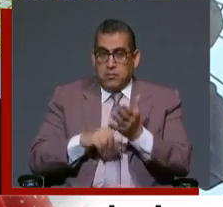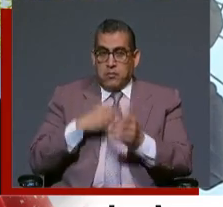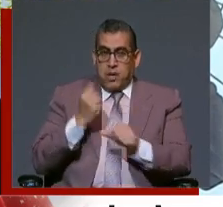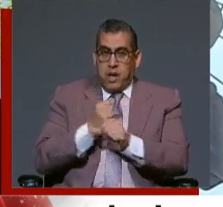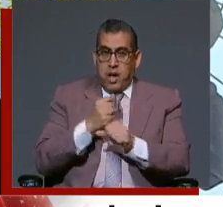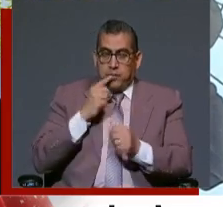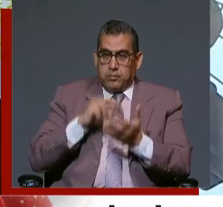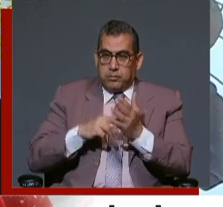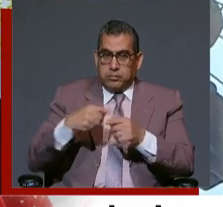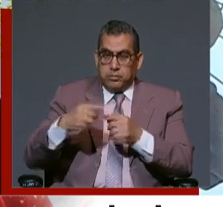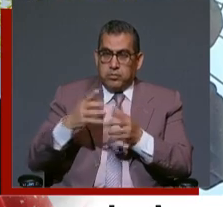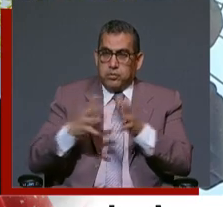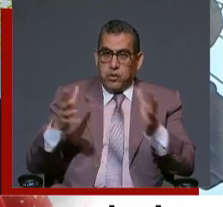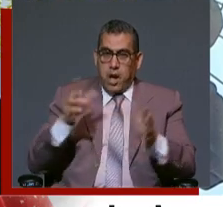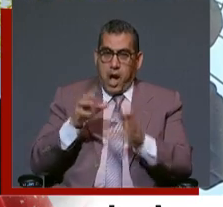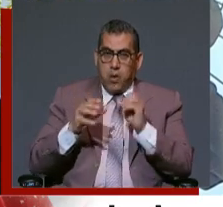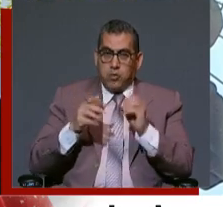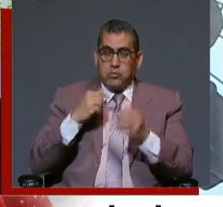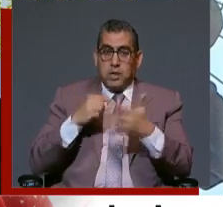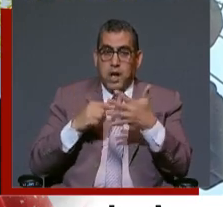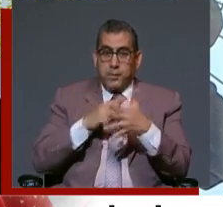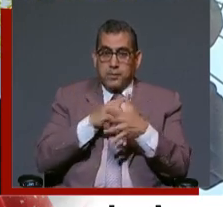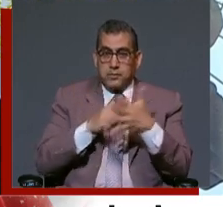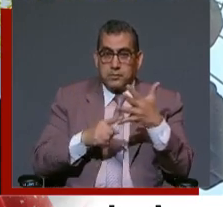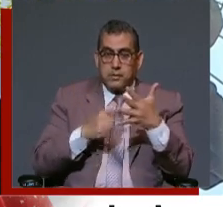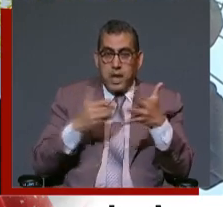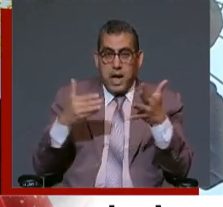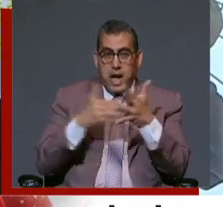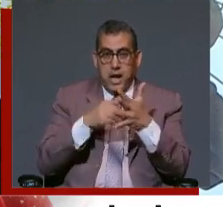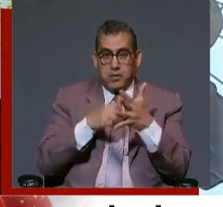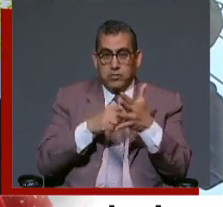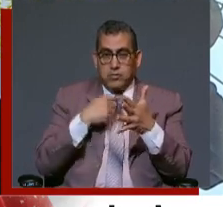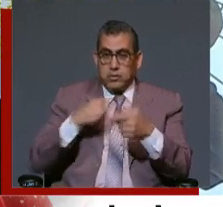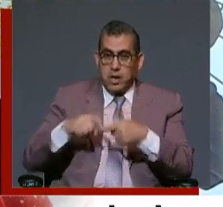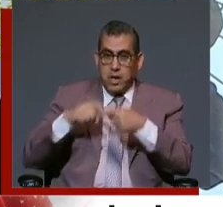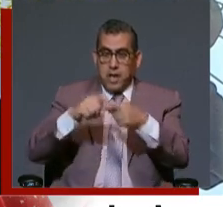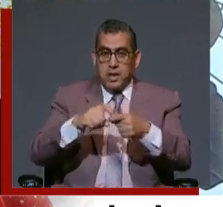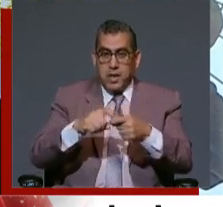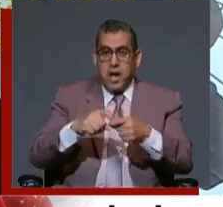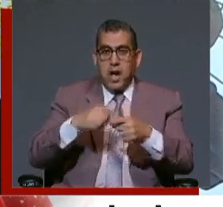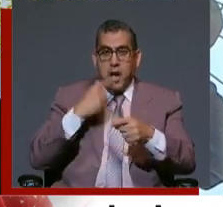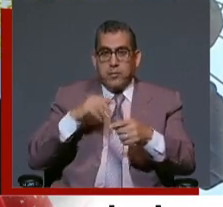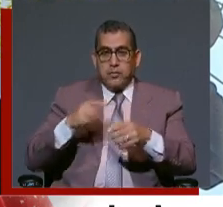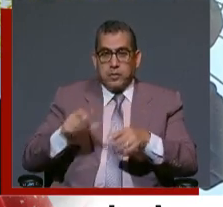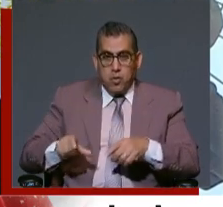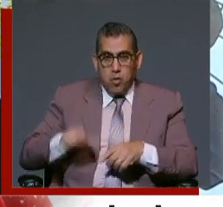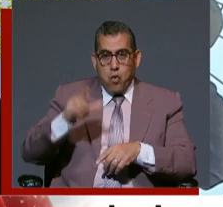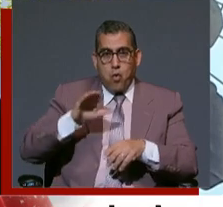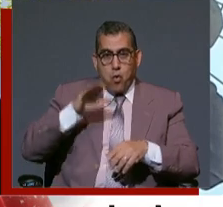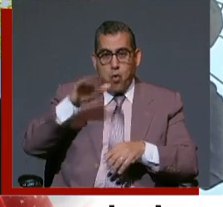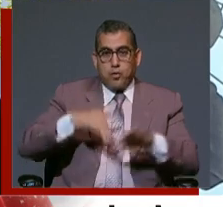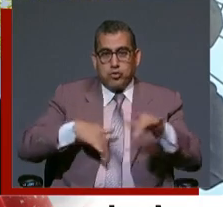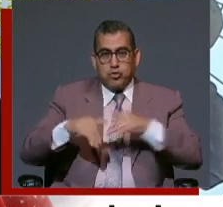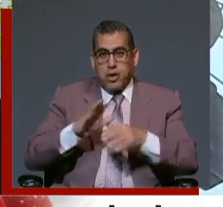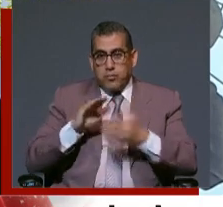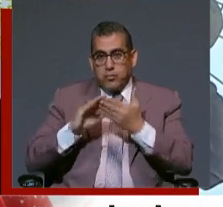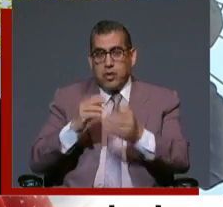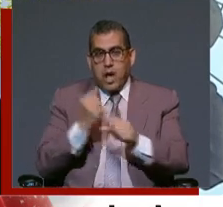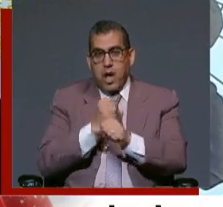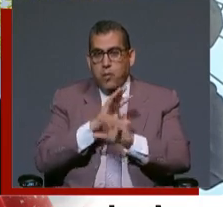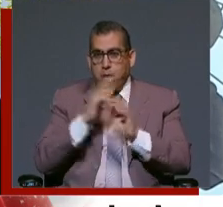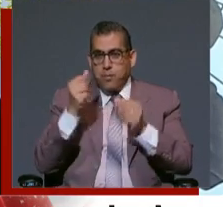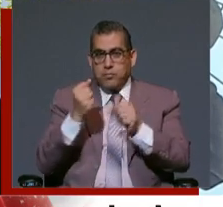أرباح متزايدة. خامسا وأخيرا نقل البنى التحتية الحالية الممولة من طرف القطاع العام إلى